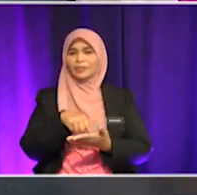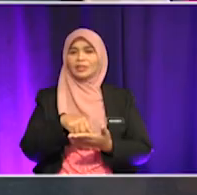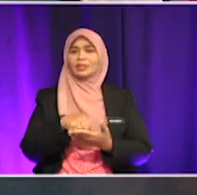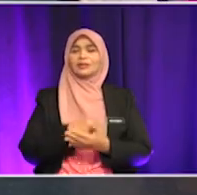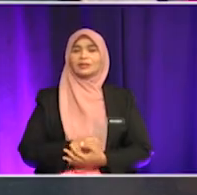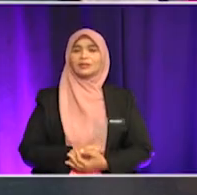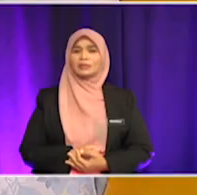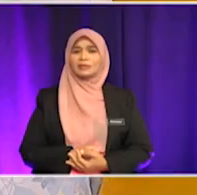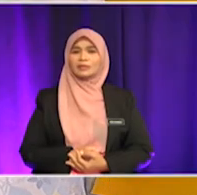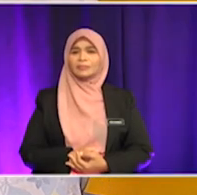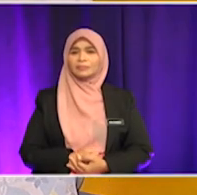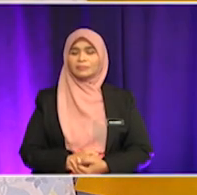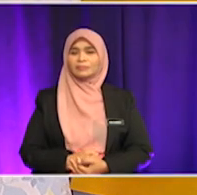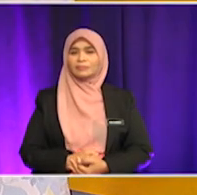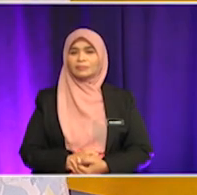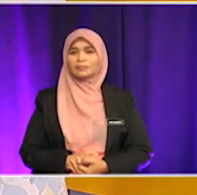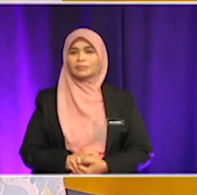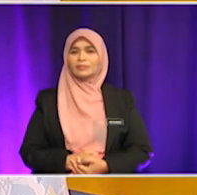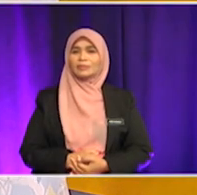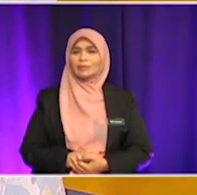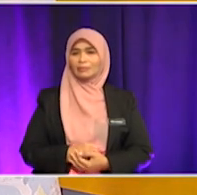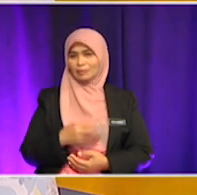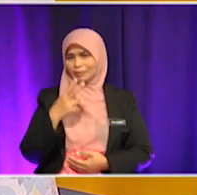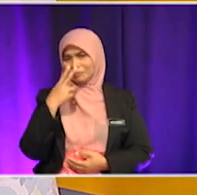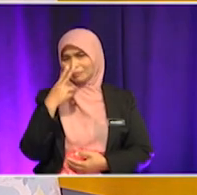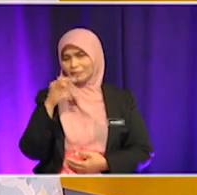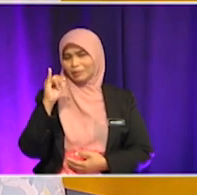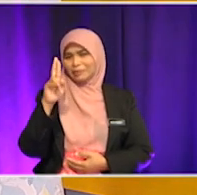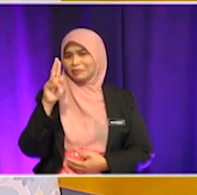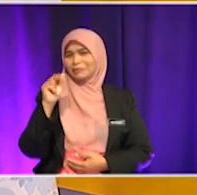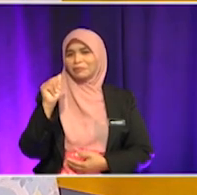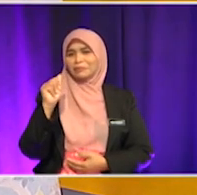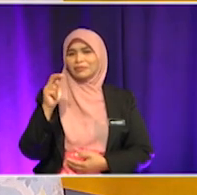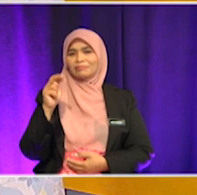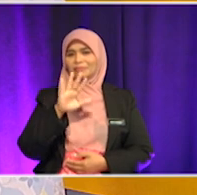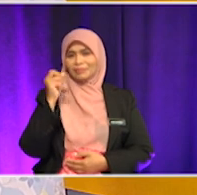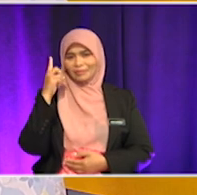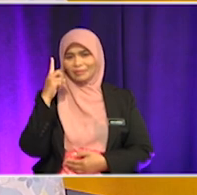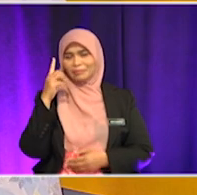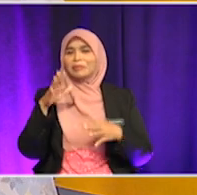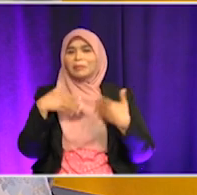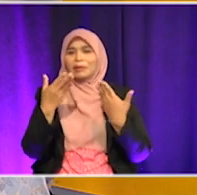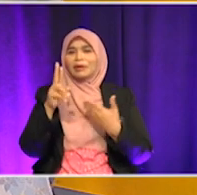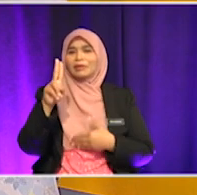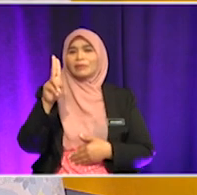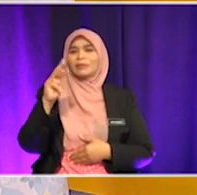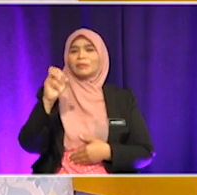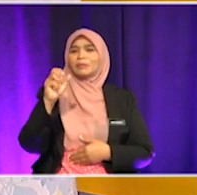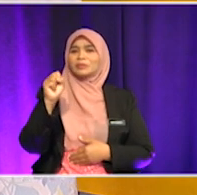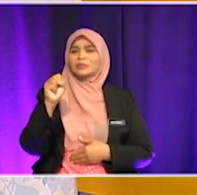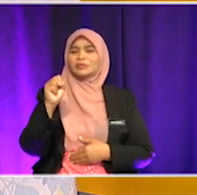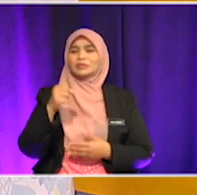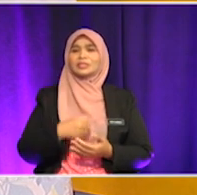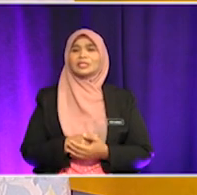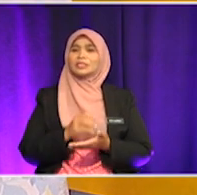saya pergi kepada sebab tadi Irfan nampak macam masih lagi tak faham kan? Betul. Bagaimana rumus, macam mana pula dengan ungkapan. Okey, jadi